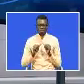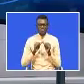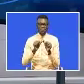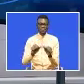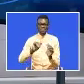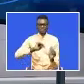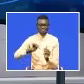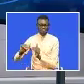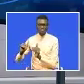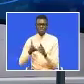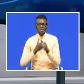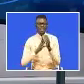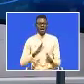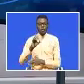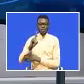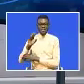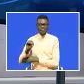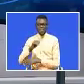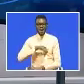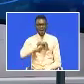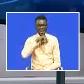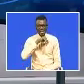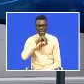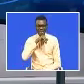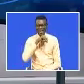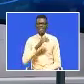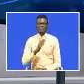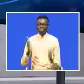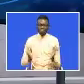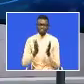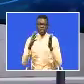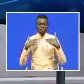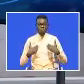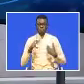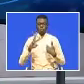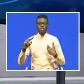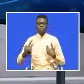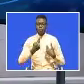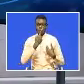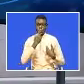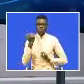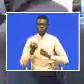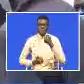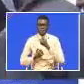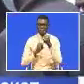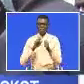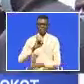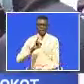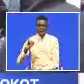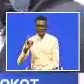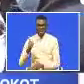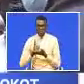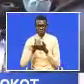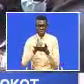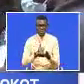Kwingineko, kiongozi wa chama cha ODM Raila Odinga amewarai wakazi wa kaunti ya West Pokot kuunga mkono ripoti ya BBI ili